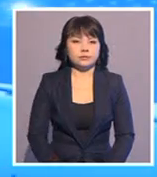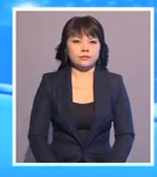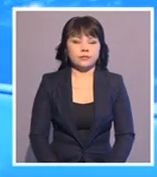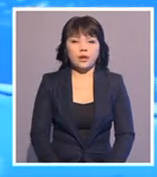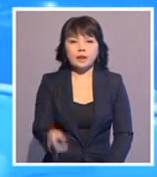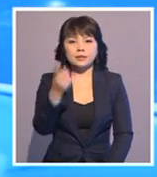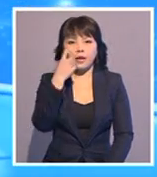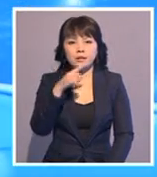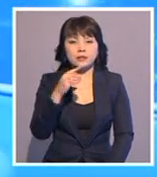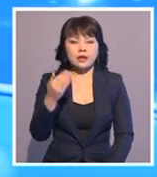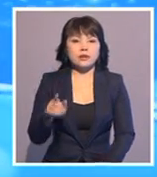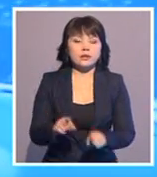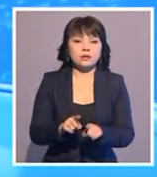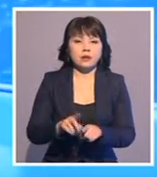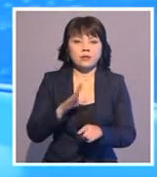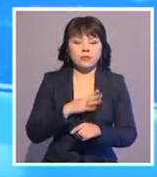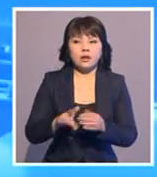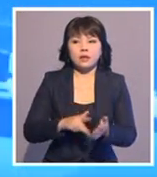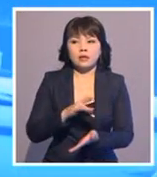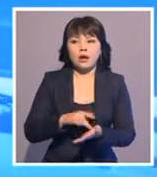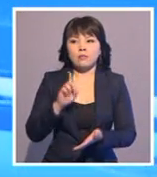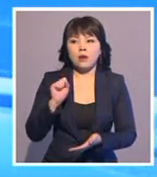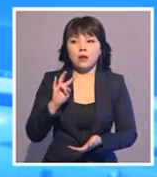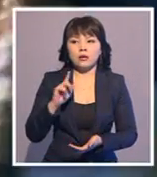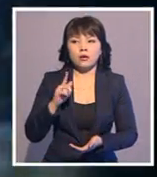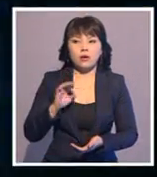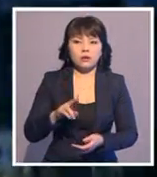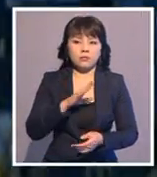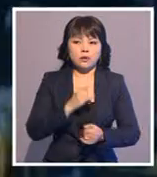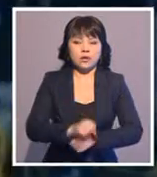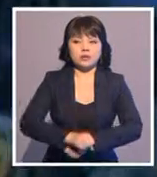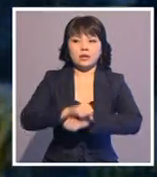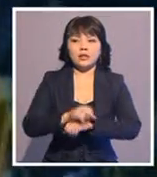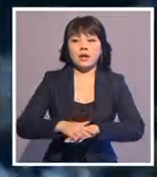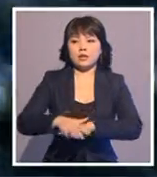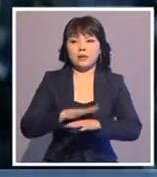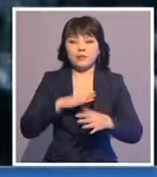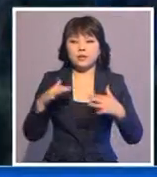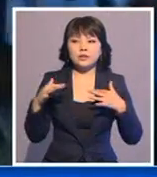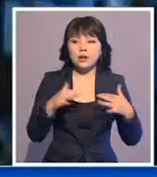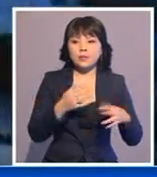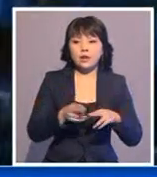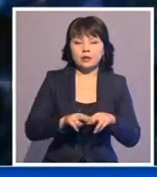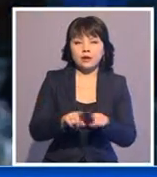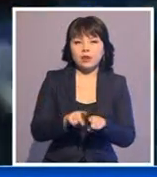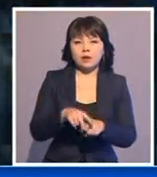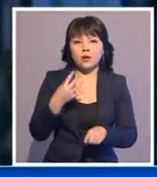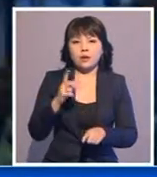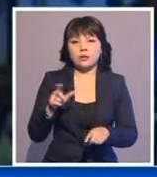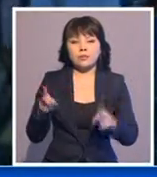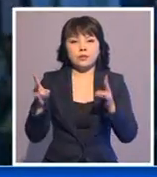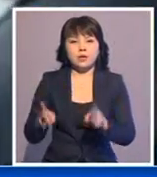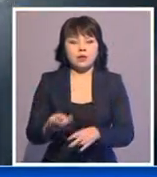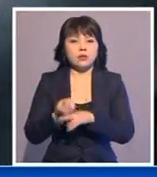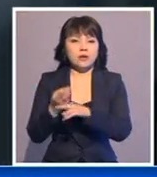Таиланд астанасы Бангкокта қаруланған жастар үкіметке қарсы демонстранттарға оқ жаудырды. Шабуыл нәтижесінде 4 адам жараланып, ауруханаға